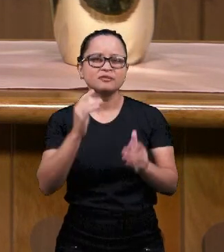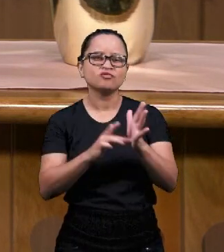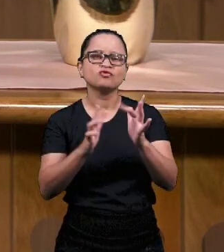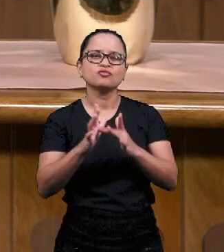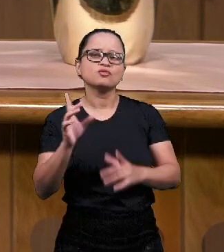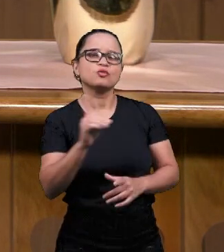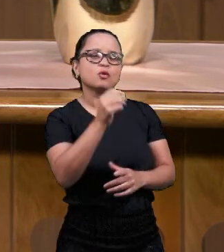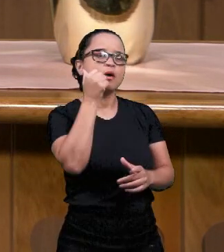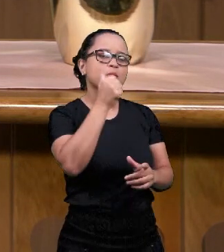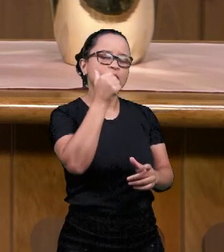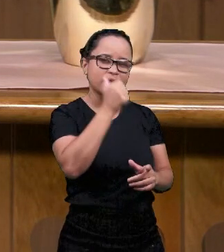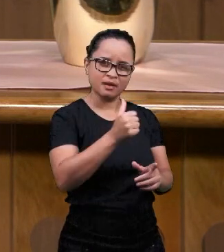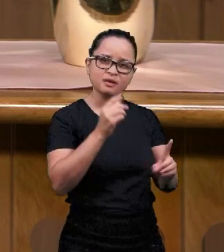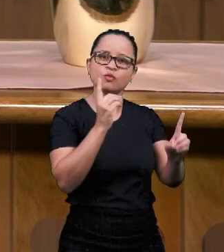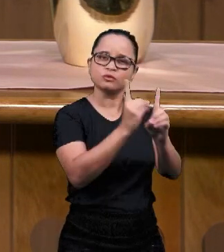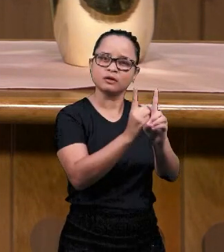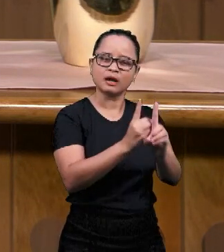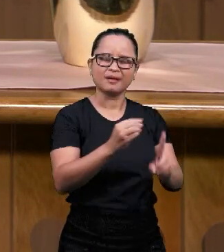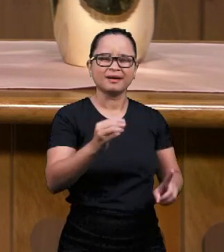женщиной, одной